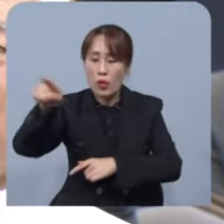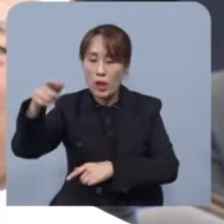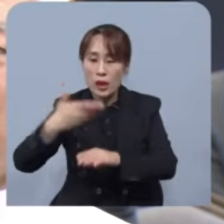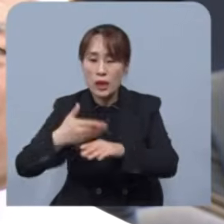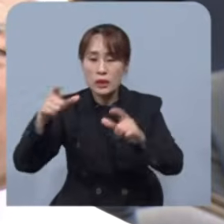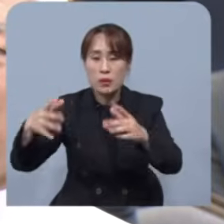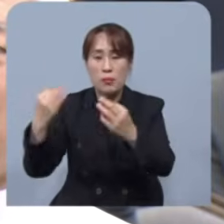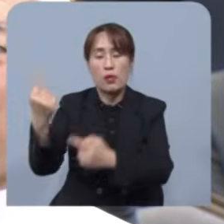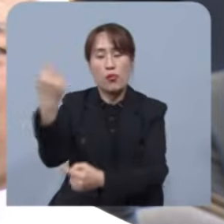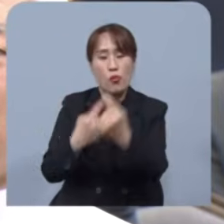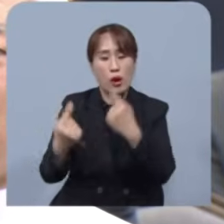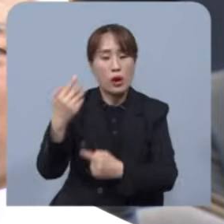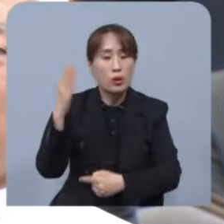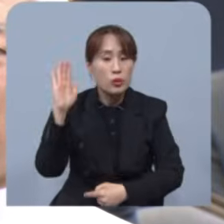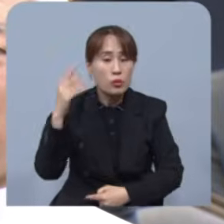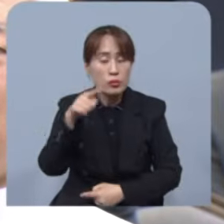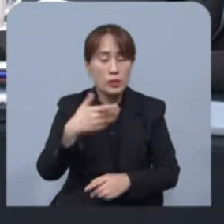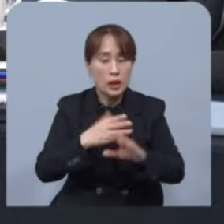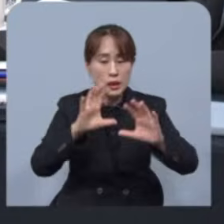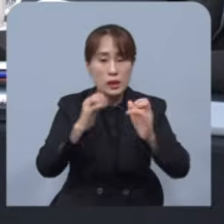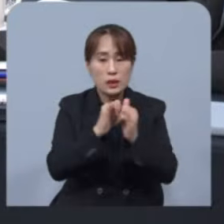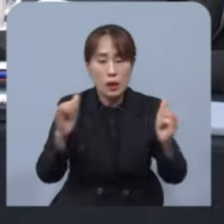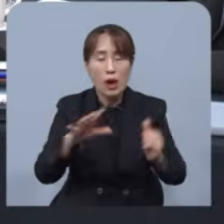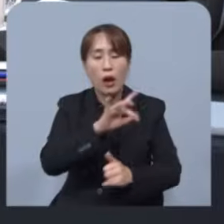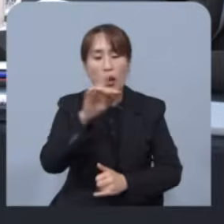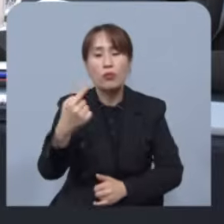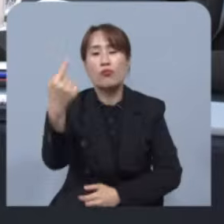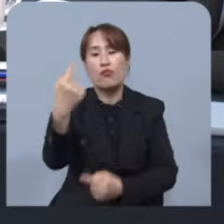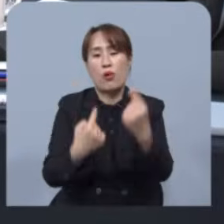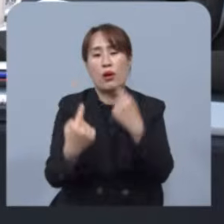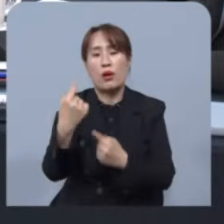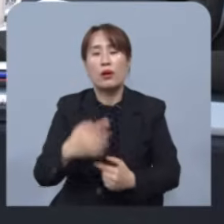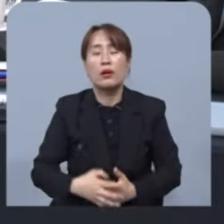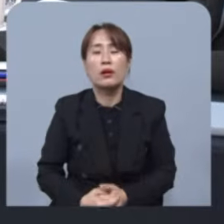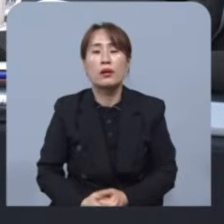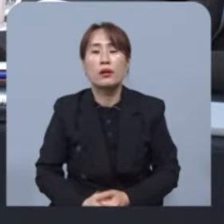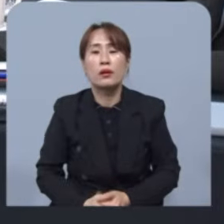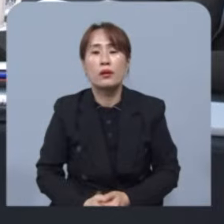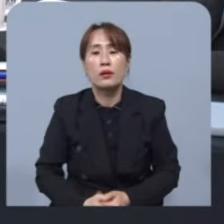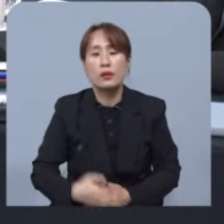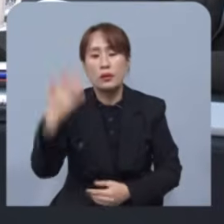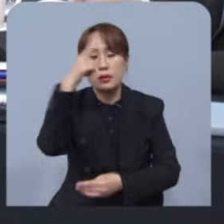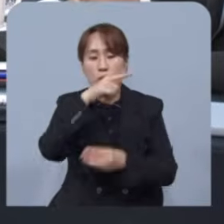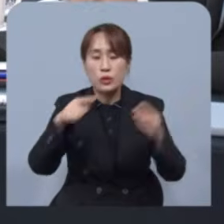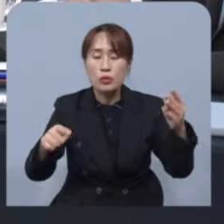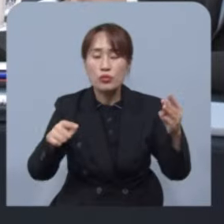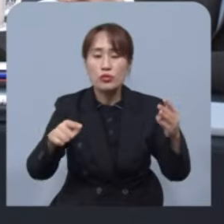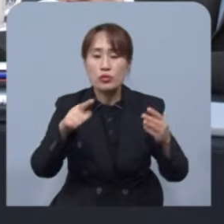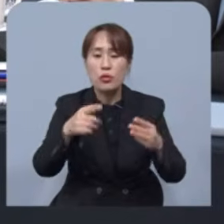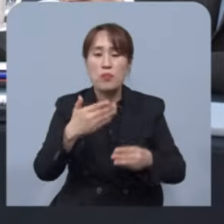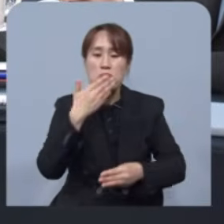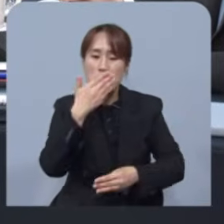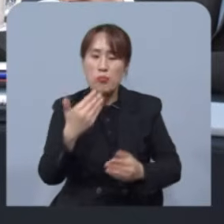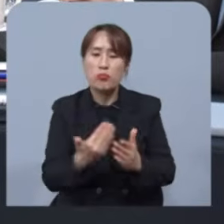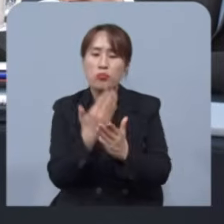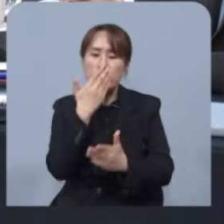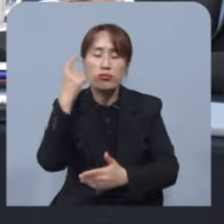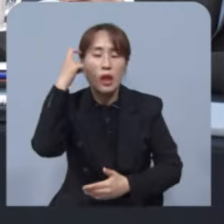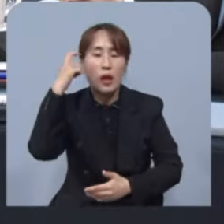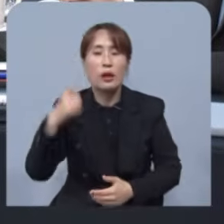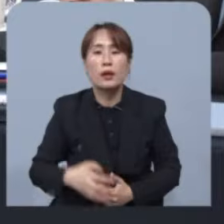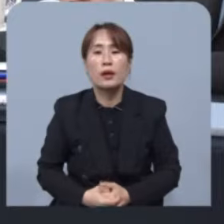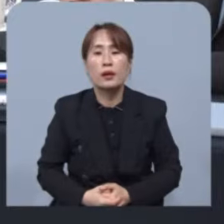많이 찾아오시고 최근에는 외국인 분들도 종종 찾아오고 계십니다. 청주에는 좀 다양한 가능성이 있다고 생각을